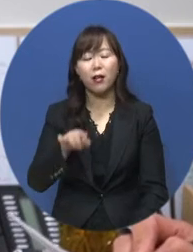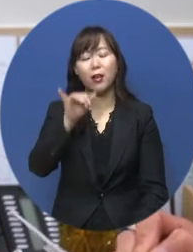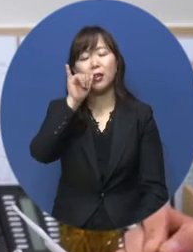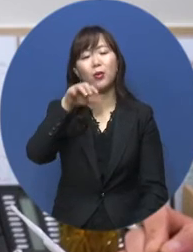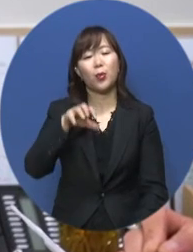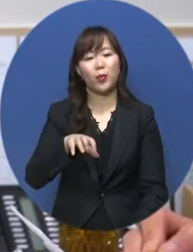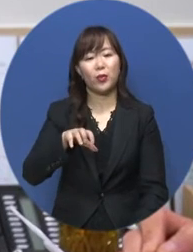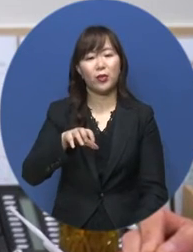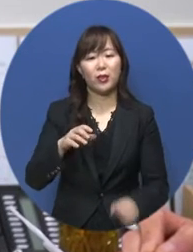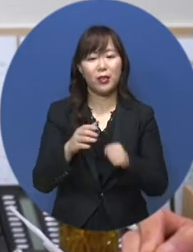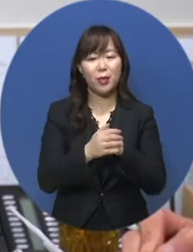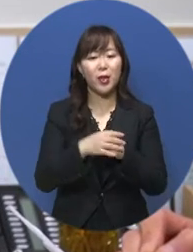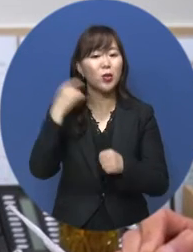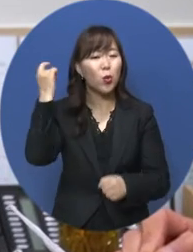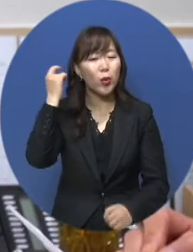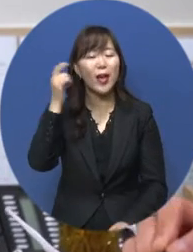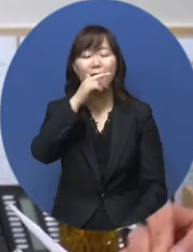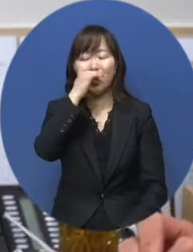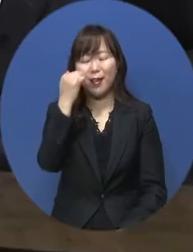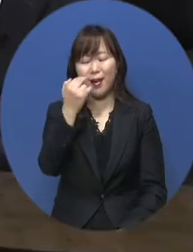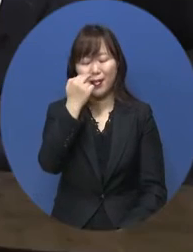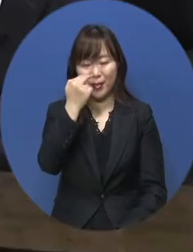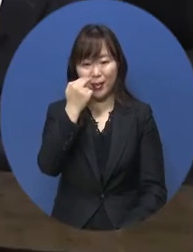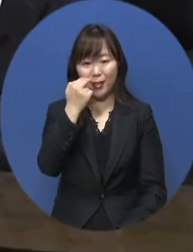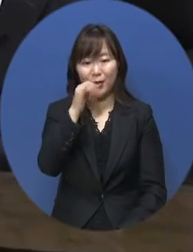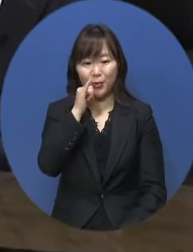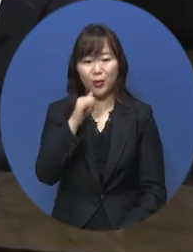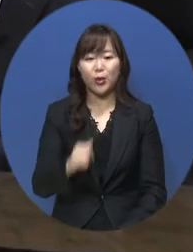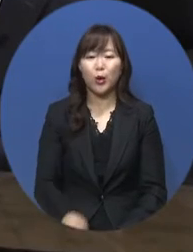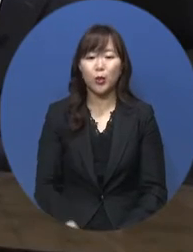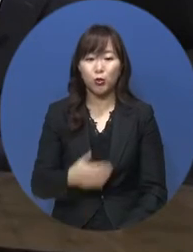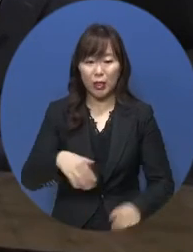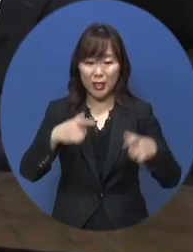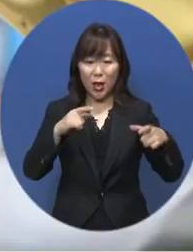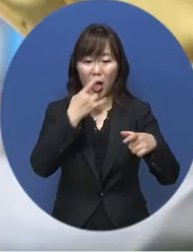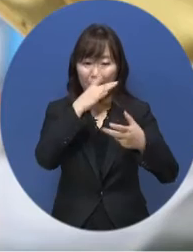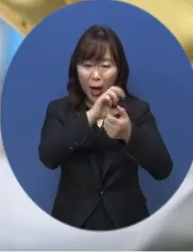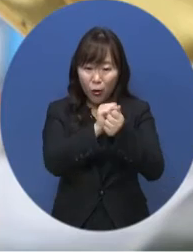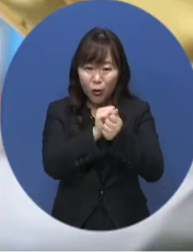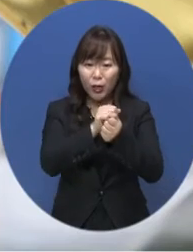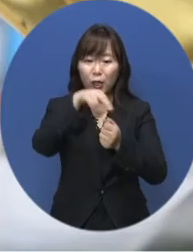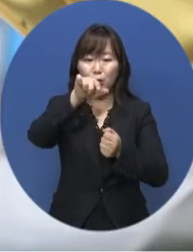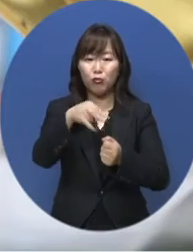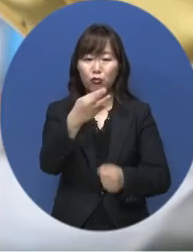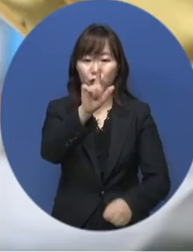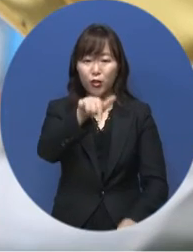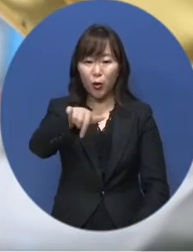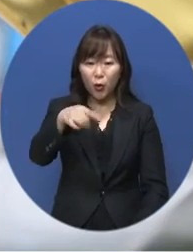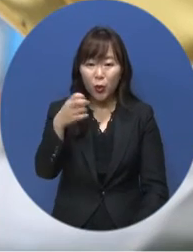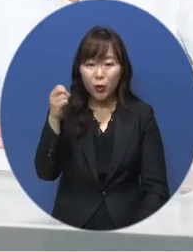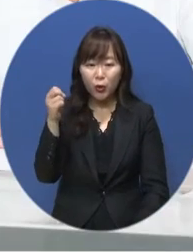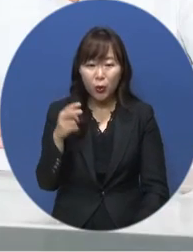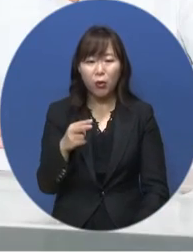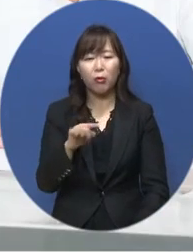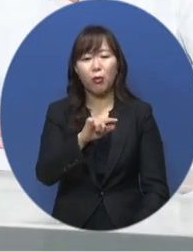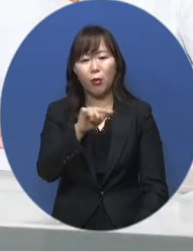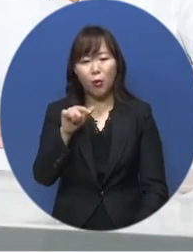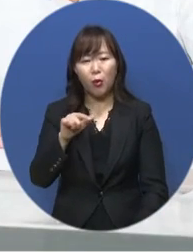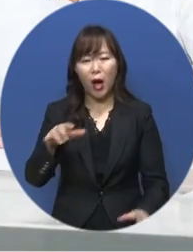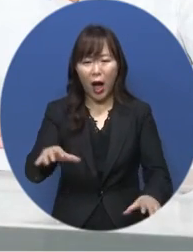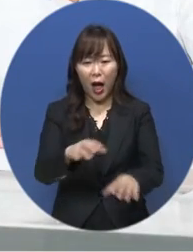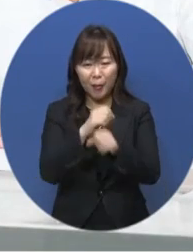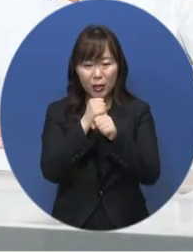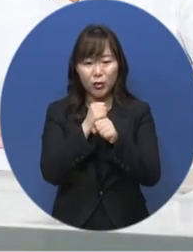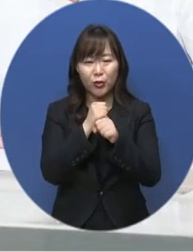그래서 소리 향기를 저희가 네네. 높고요. 우리 지역은 막걸리, 중력고, 그 다음에 누룩술, 이걸 이제